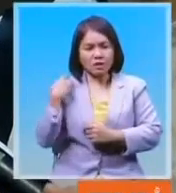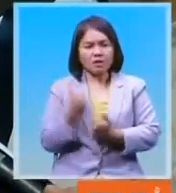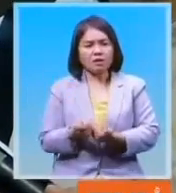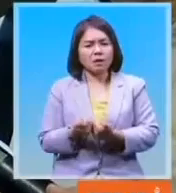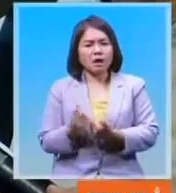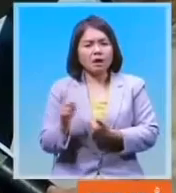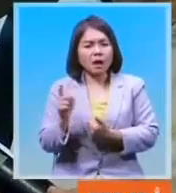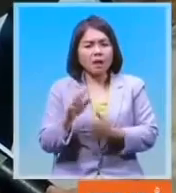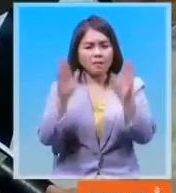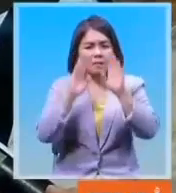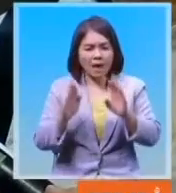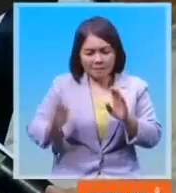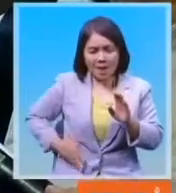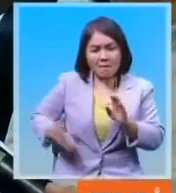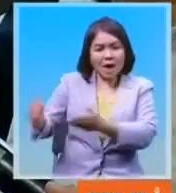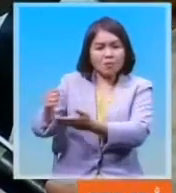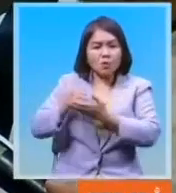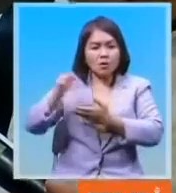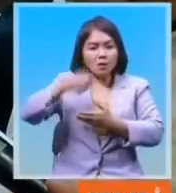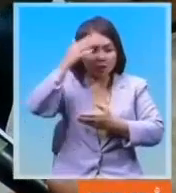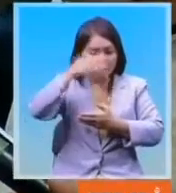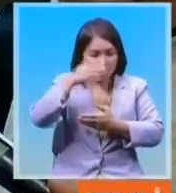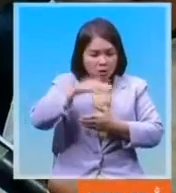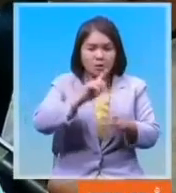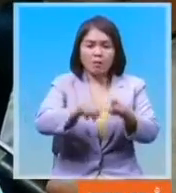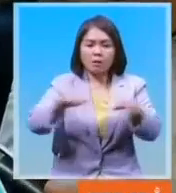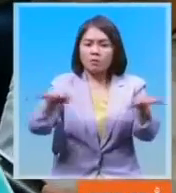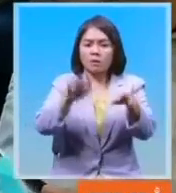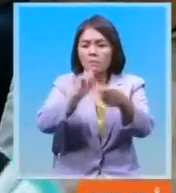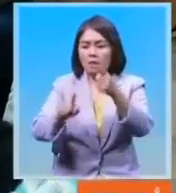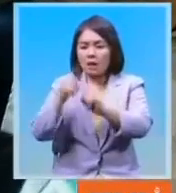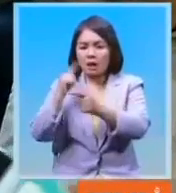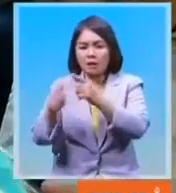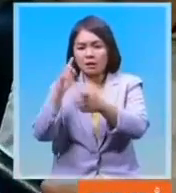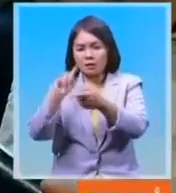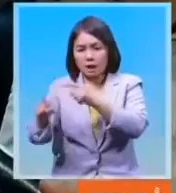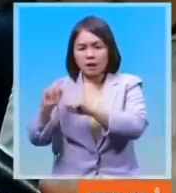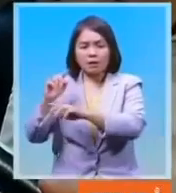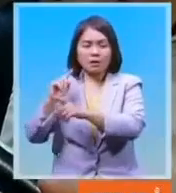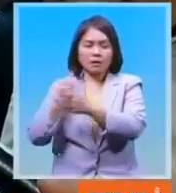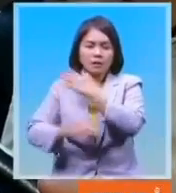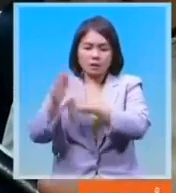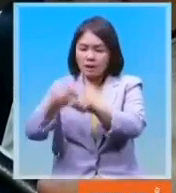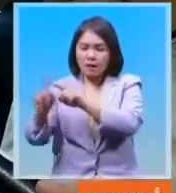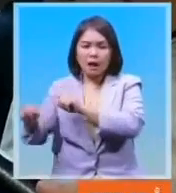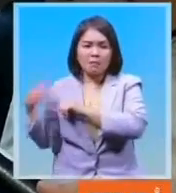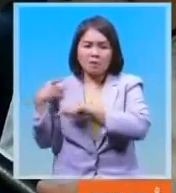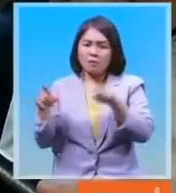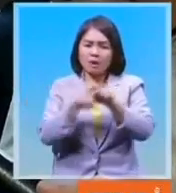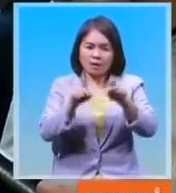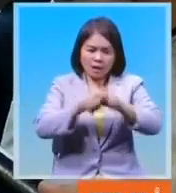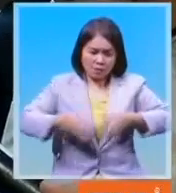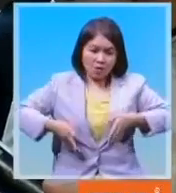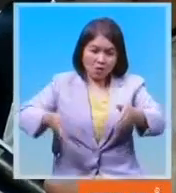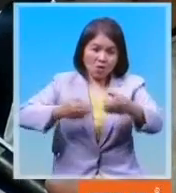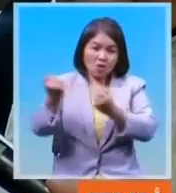กว่าแค่การใช้สุนัขนำทางแต่สำหรับผู้พิการทั่วไปด้วยก็คือการใช้ทางเท้าฟุตบาทอะไรเงี้ยค่ะพอเรารู้สึกว่ามันมีอุปสรร